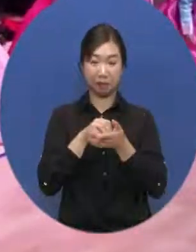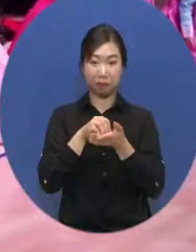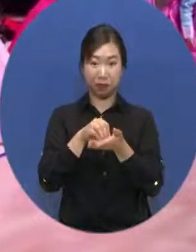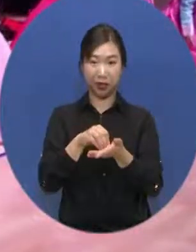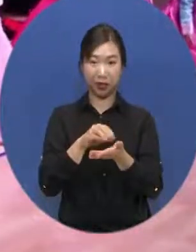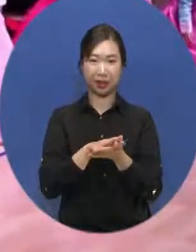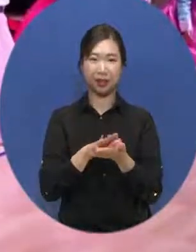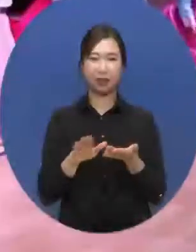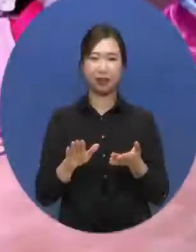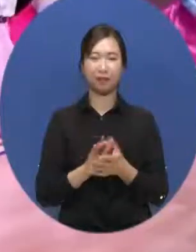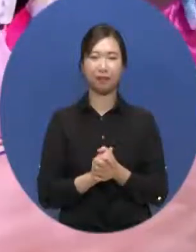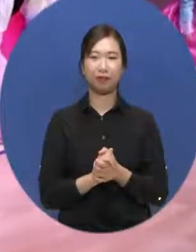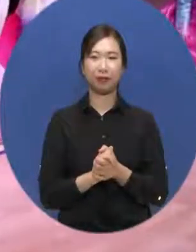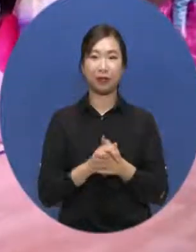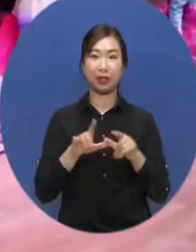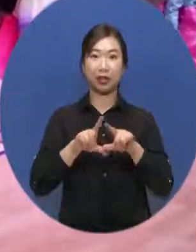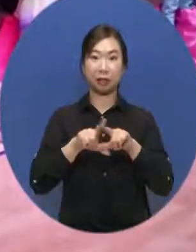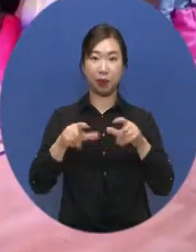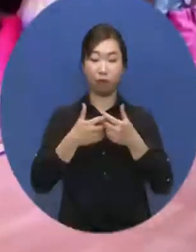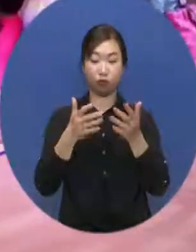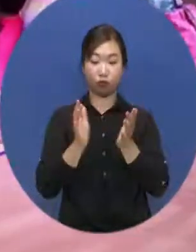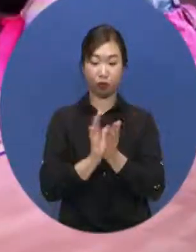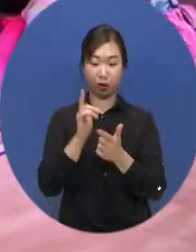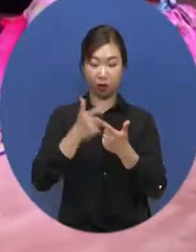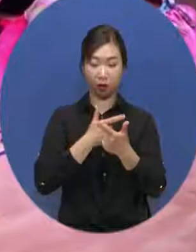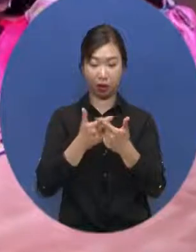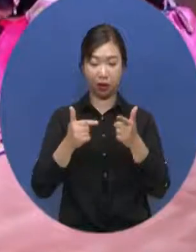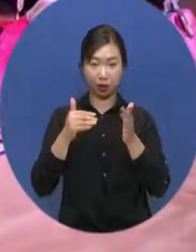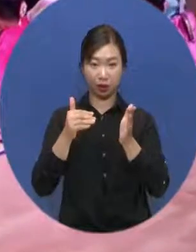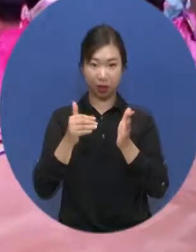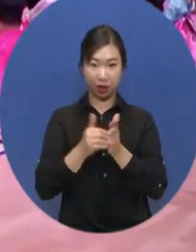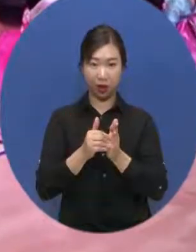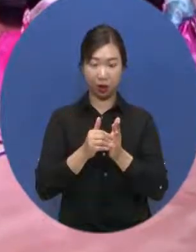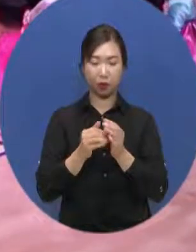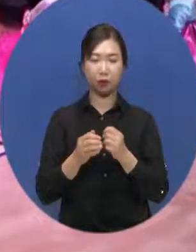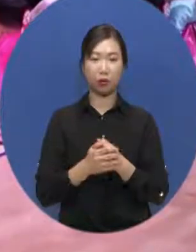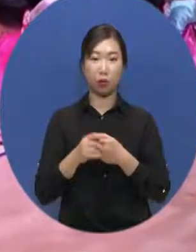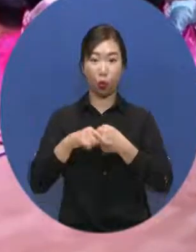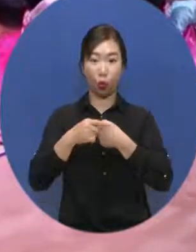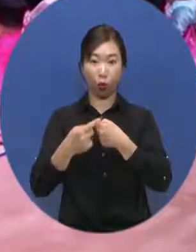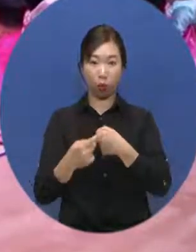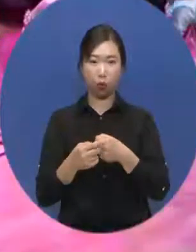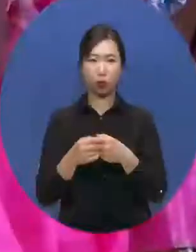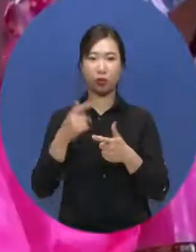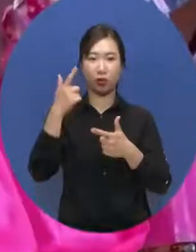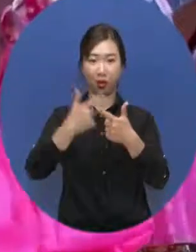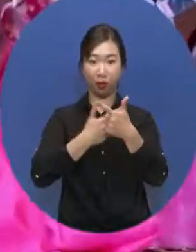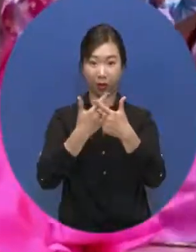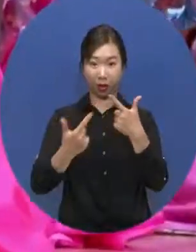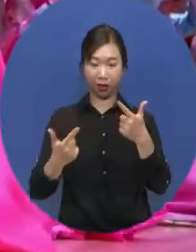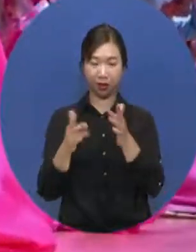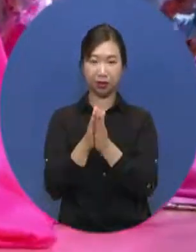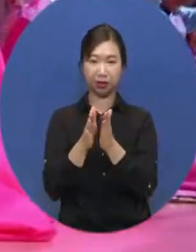일반부 경연대회가 끝나고 이어서 초등부의 경연대회가 시작되었습니다.